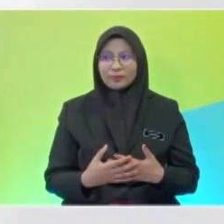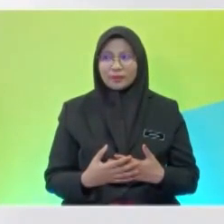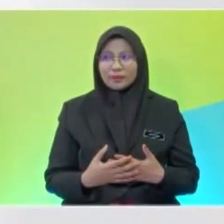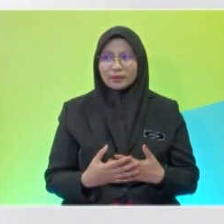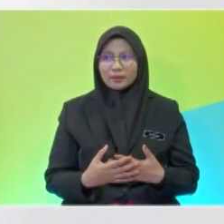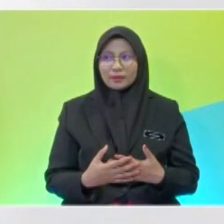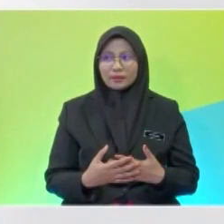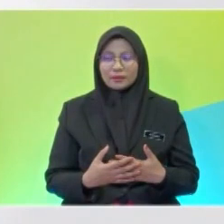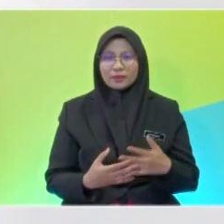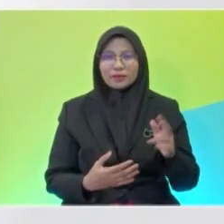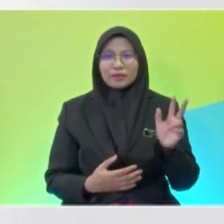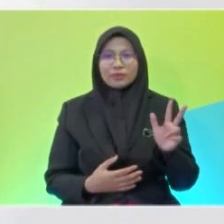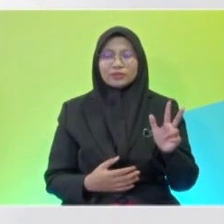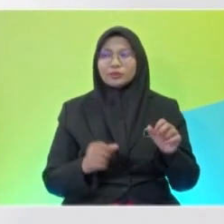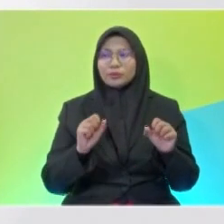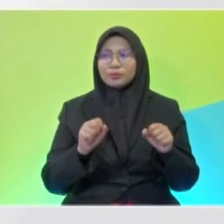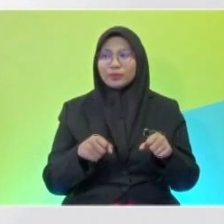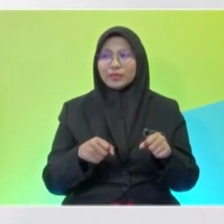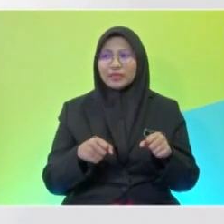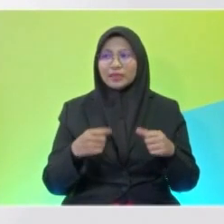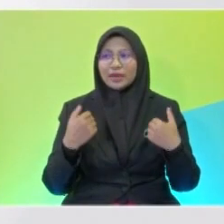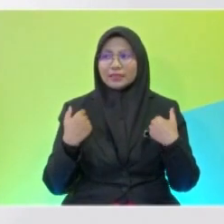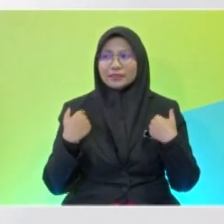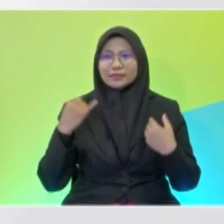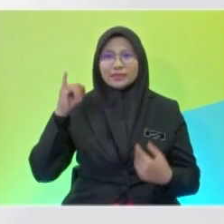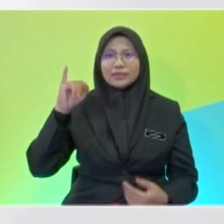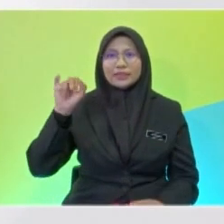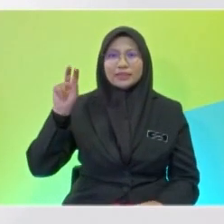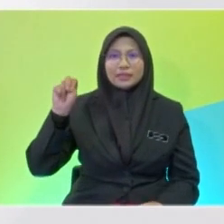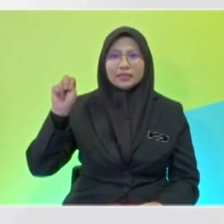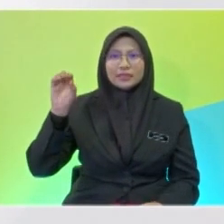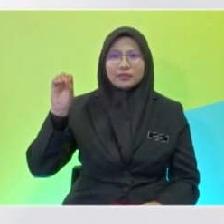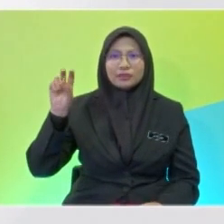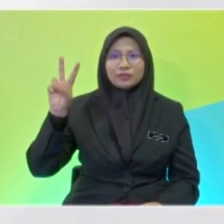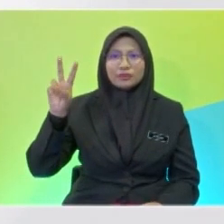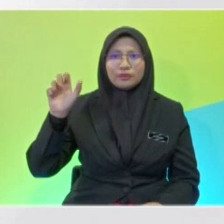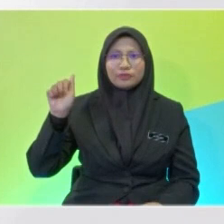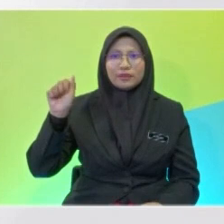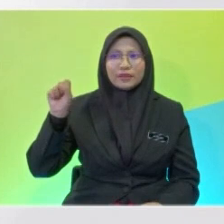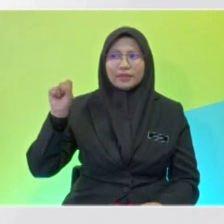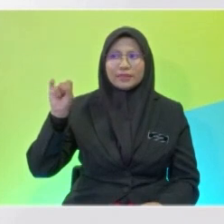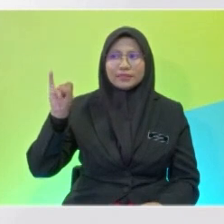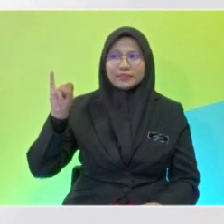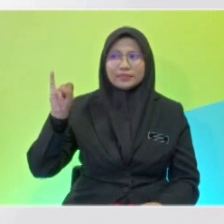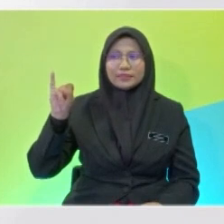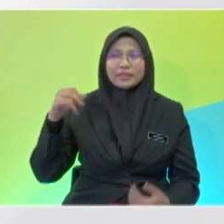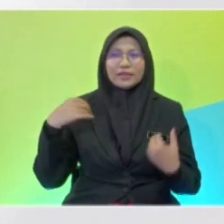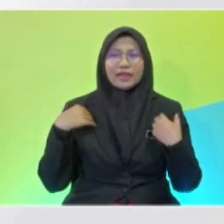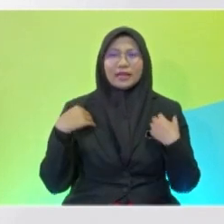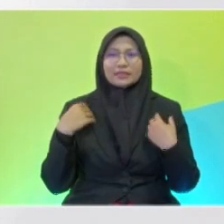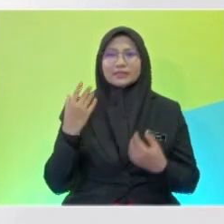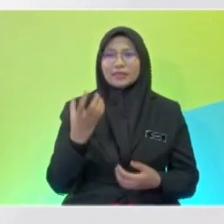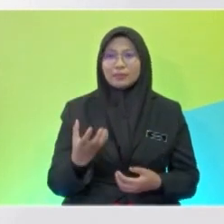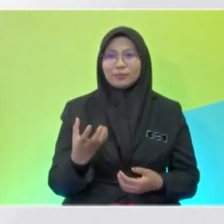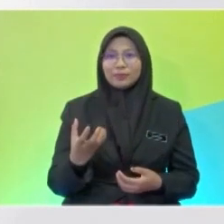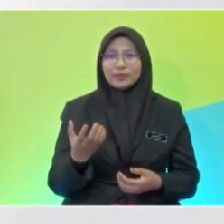terdapat juga inovasi bekas sabun ya terdapat pada botol tersebut untuk memudahkan gemas memicit sabun untuk mencuci tangan